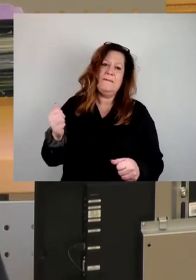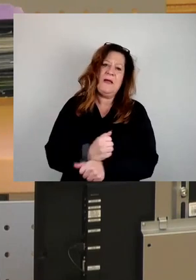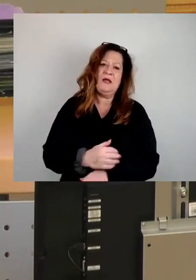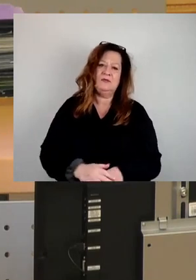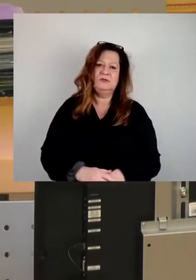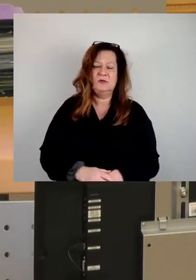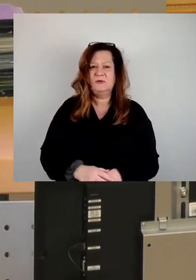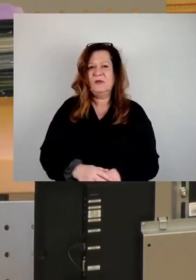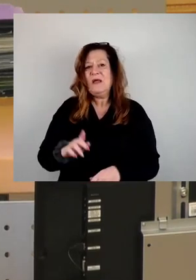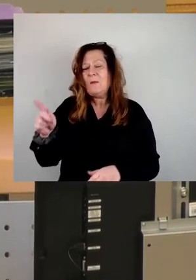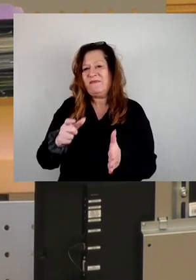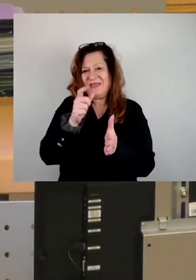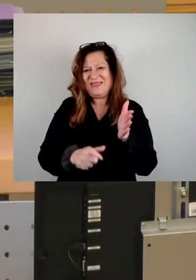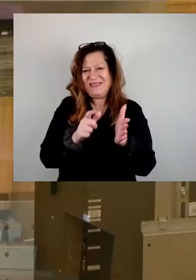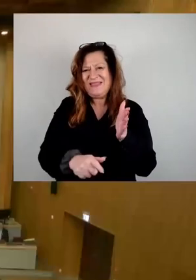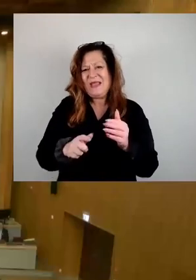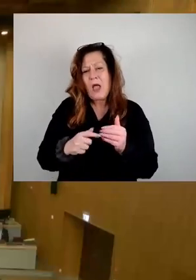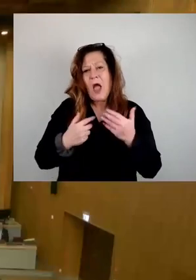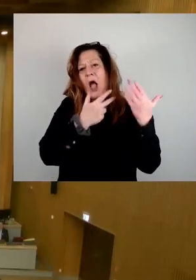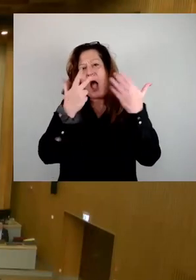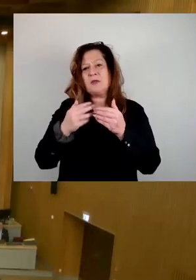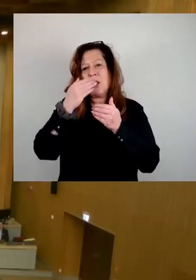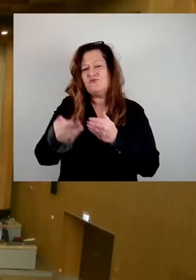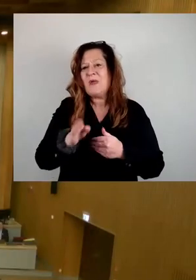Anni, heute. Dankeschön.